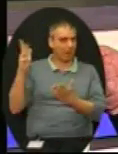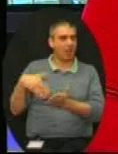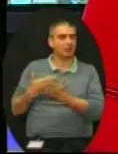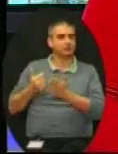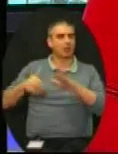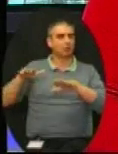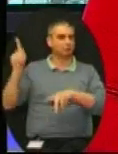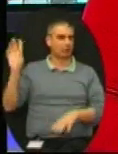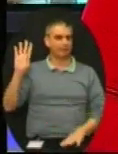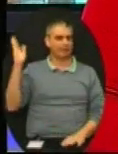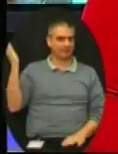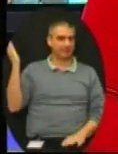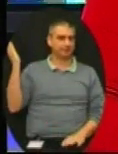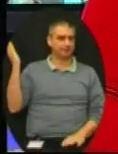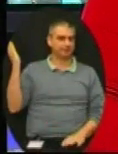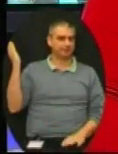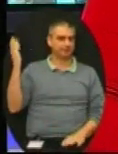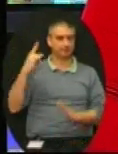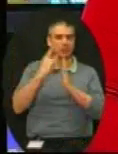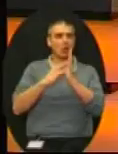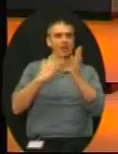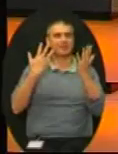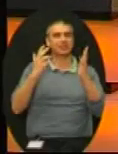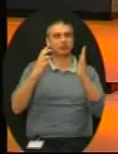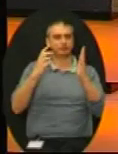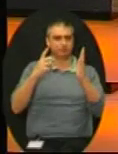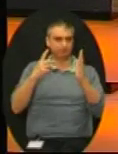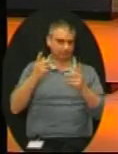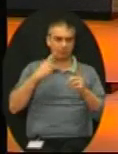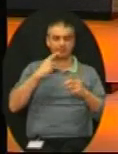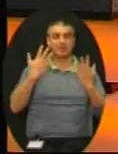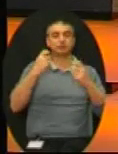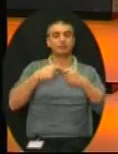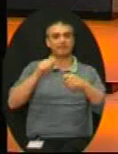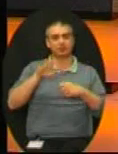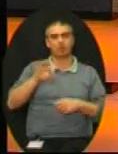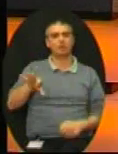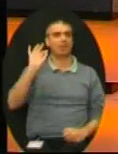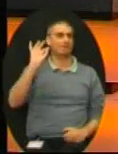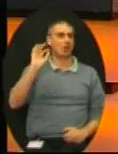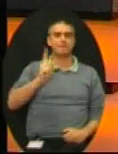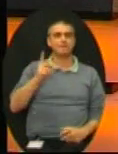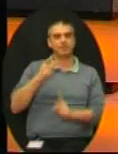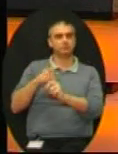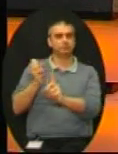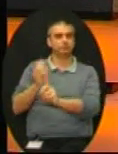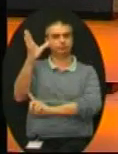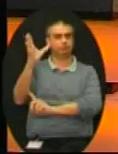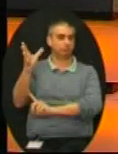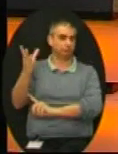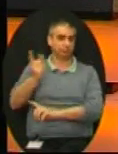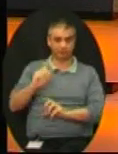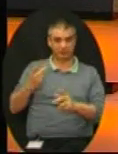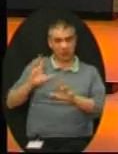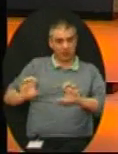של ראש הממשלה בנימין נתניהו לאותו חוק 90 שמאפשר לחברי כנסת לבחור את מי הם מדיחים קודם, את